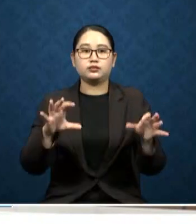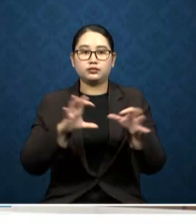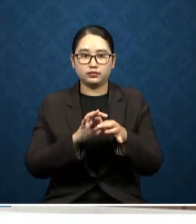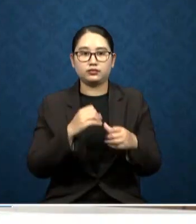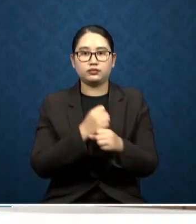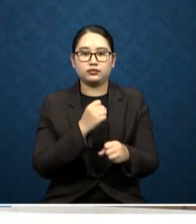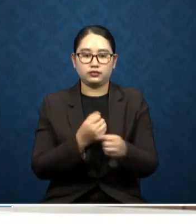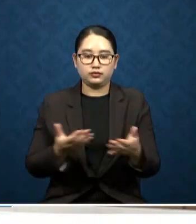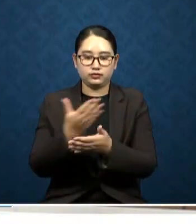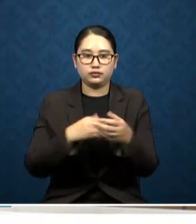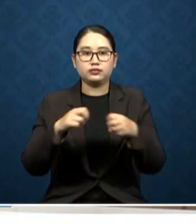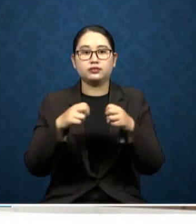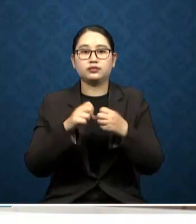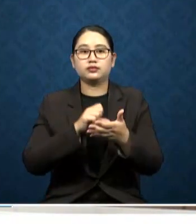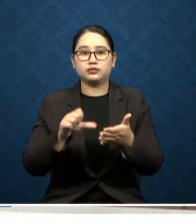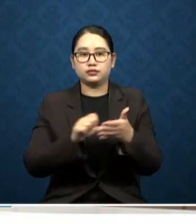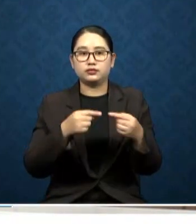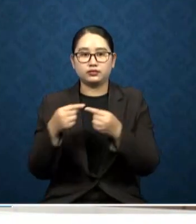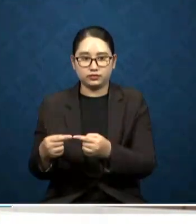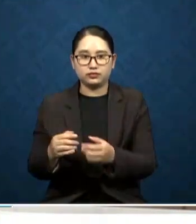ได้พิจารณาแก้ไขปรับปรุงต่อไปขอกราบเรียนครับ